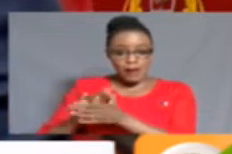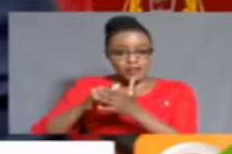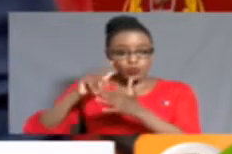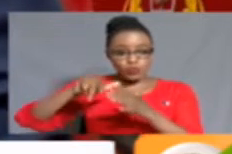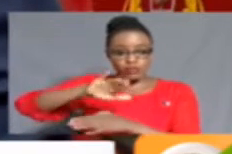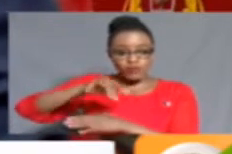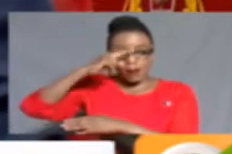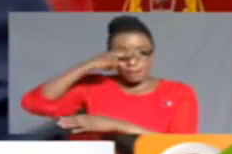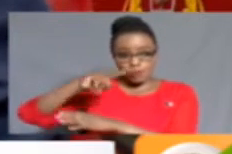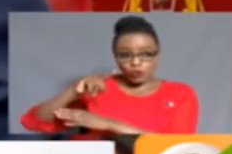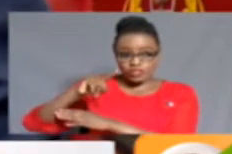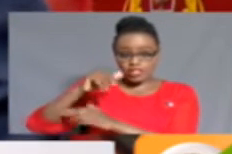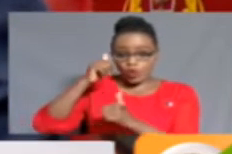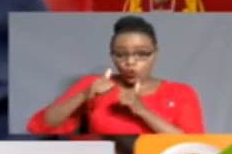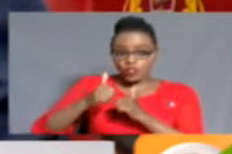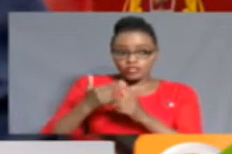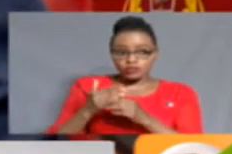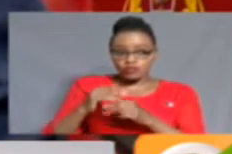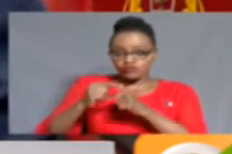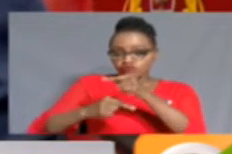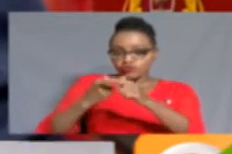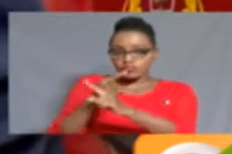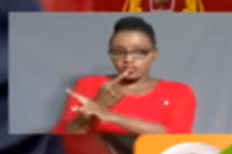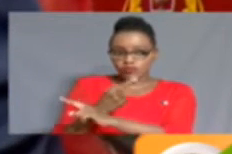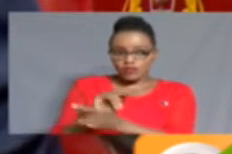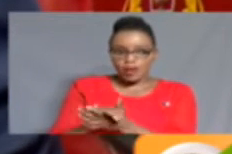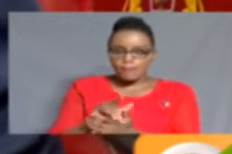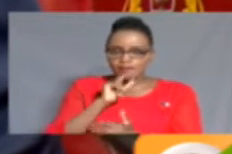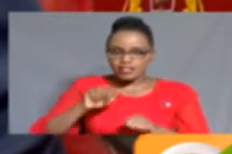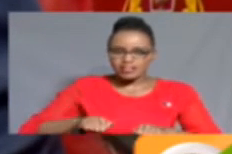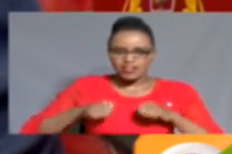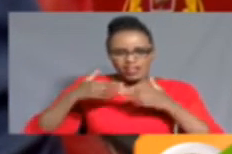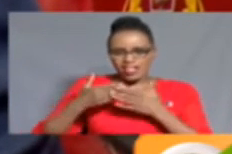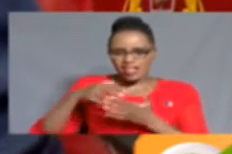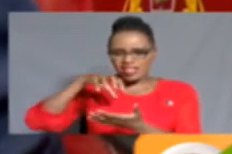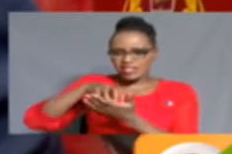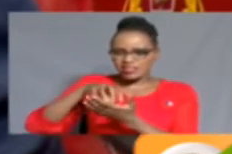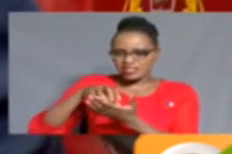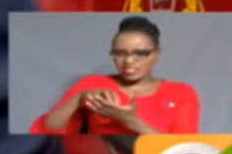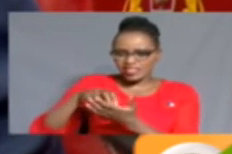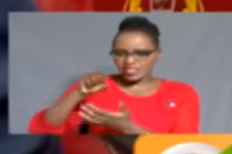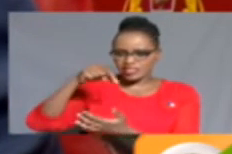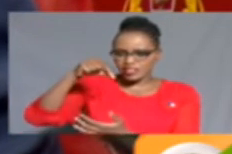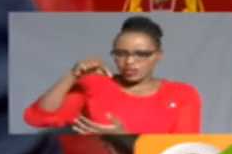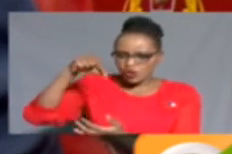policy proposal that is going through the motions, Mr. Chairman. Status quo obviously remains.